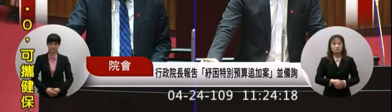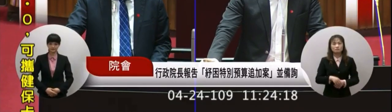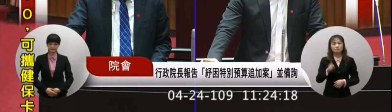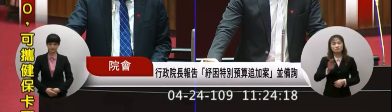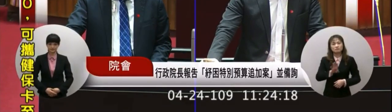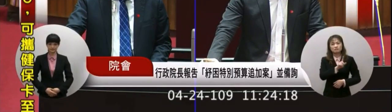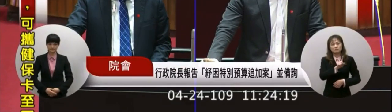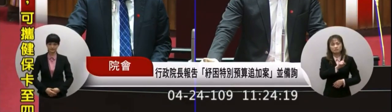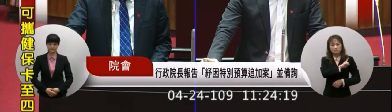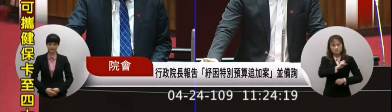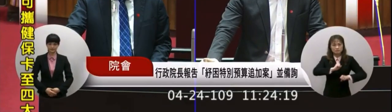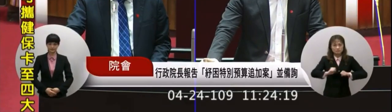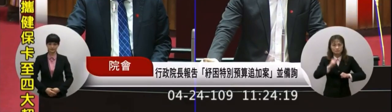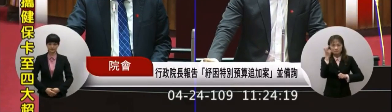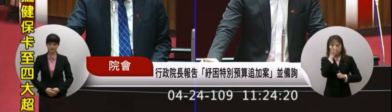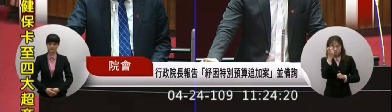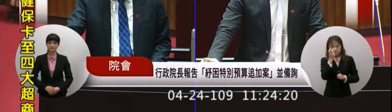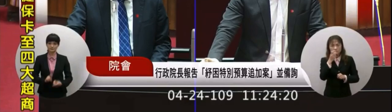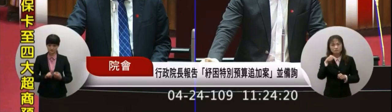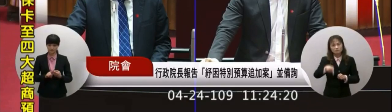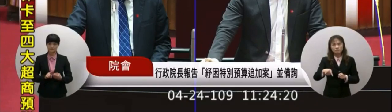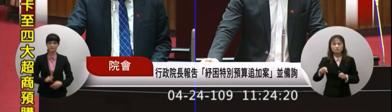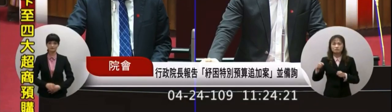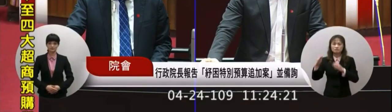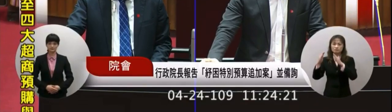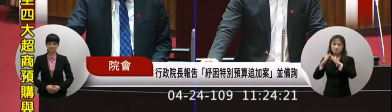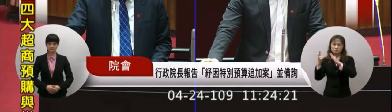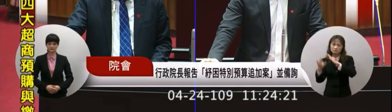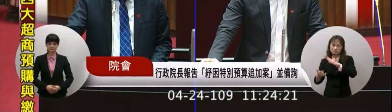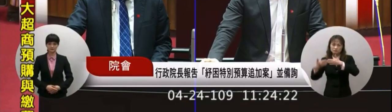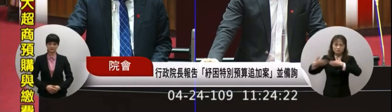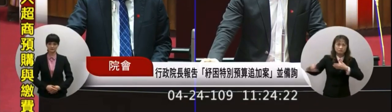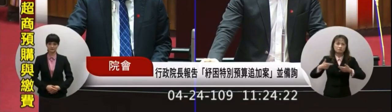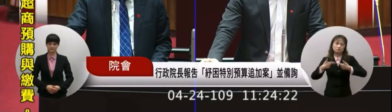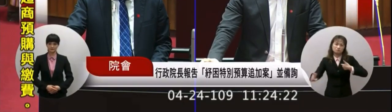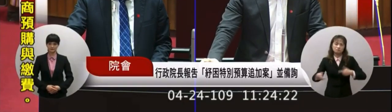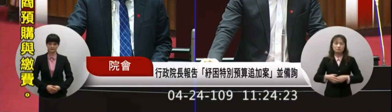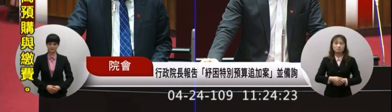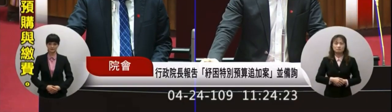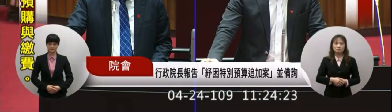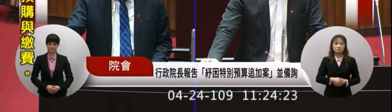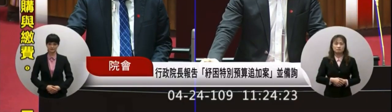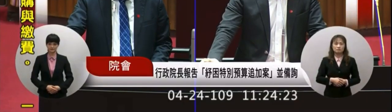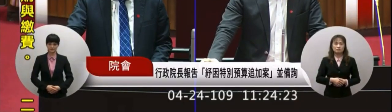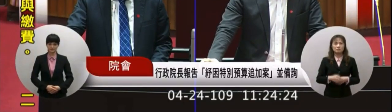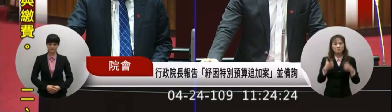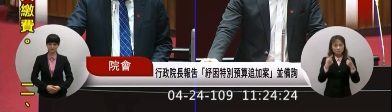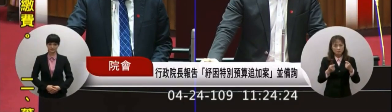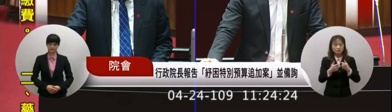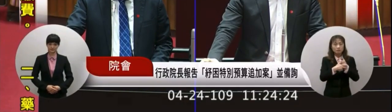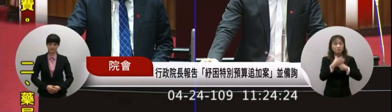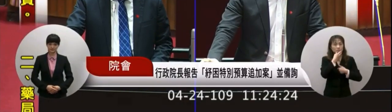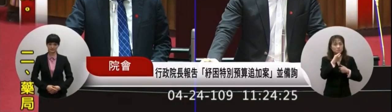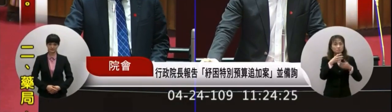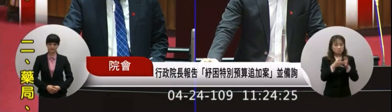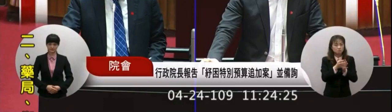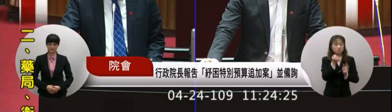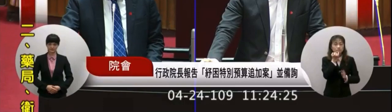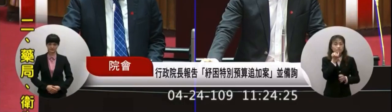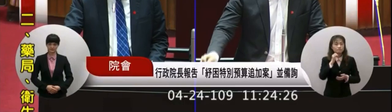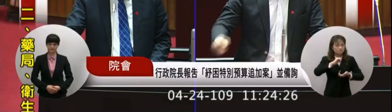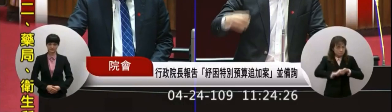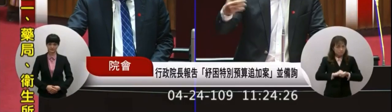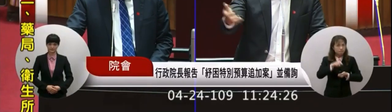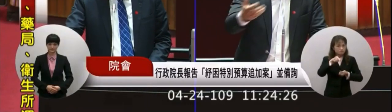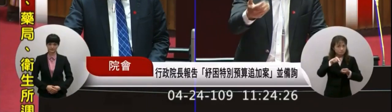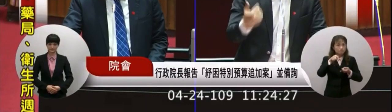不符合居家隔离啦。 对。 那理论上啦，理论上卫生部的会当去讲啊，我感觉这是也是唔是会当遵守嘛？